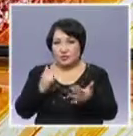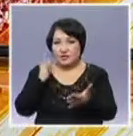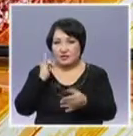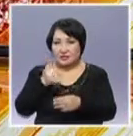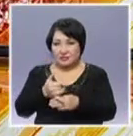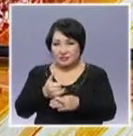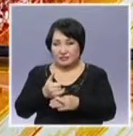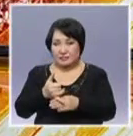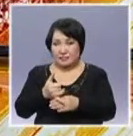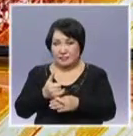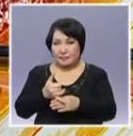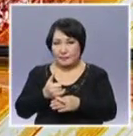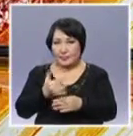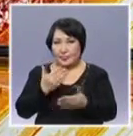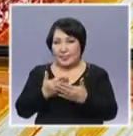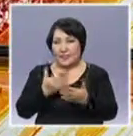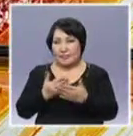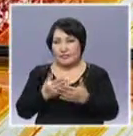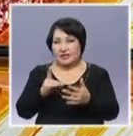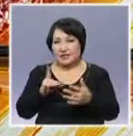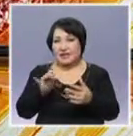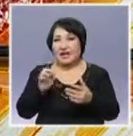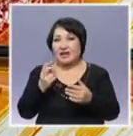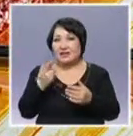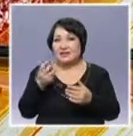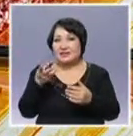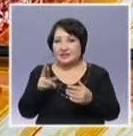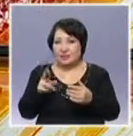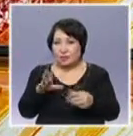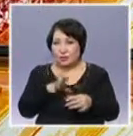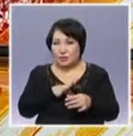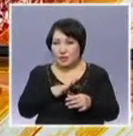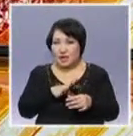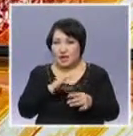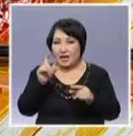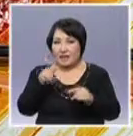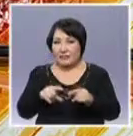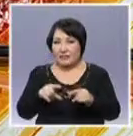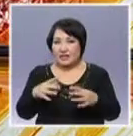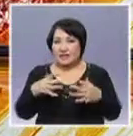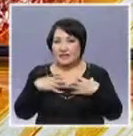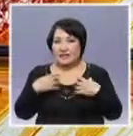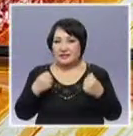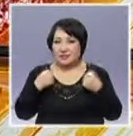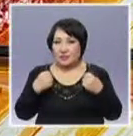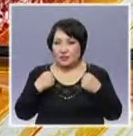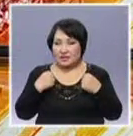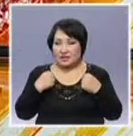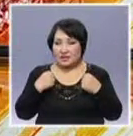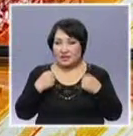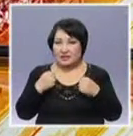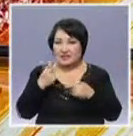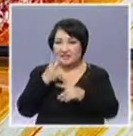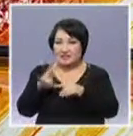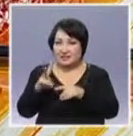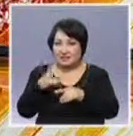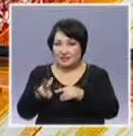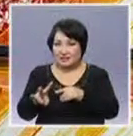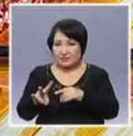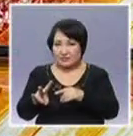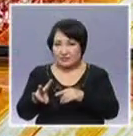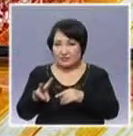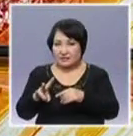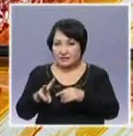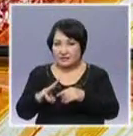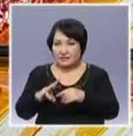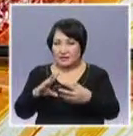жаңаға бір реакциялар болып, адамға денсаулығына зиян келтіретін, жаңаға ол сыраның өз біріншіден